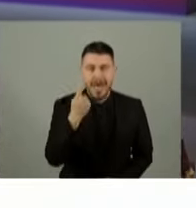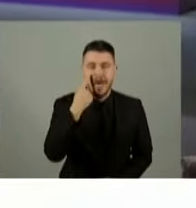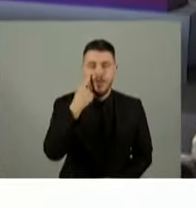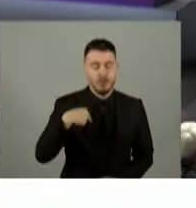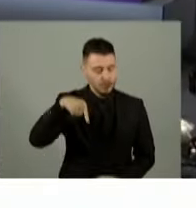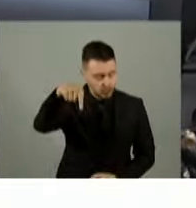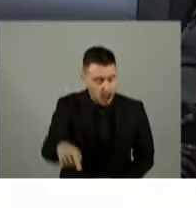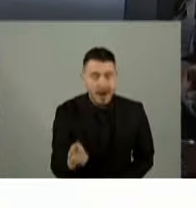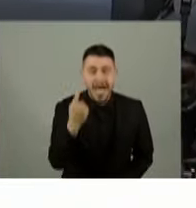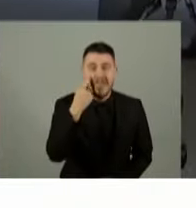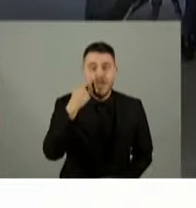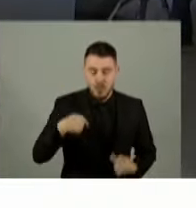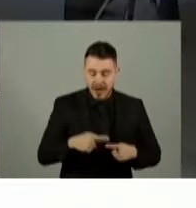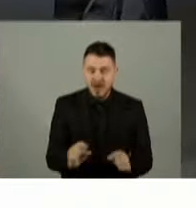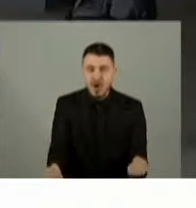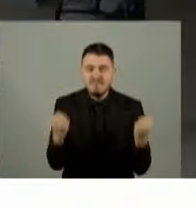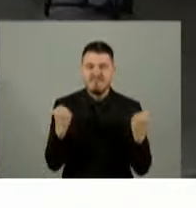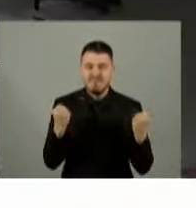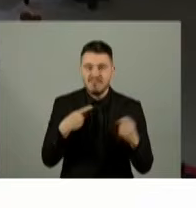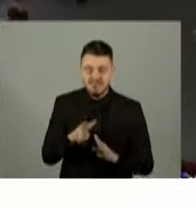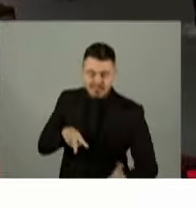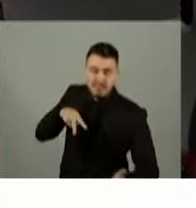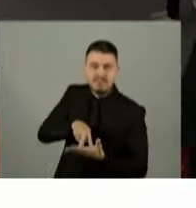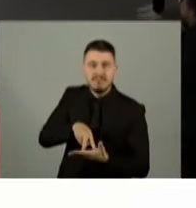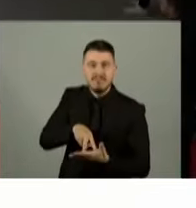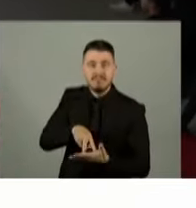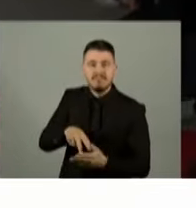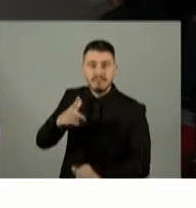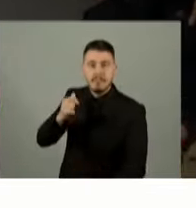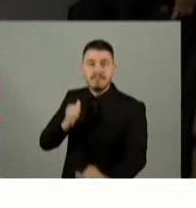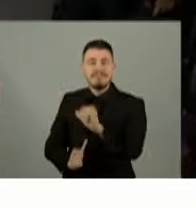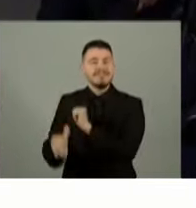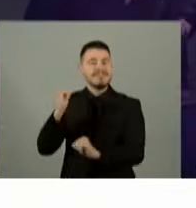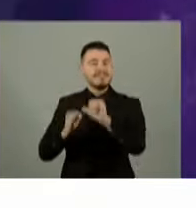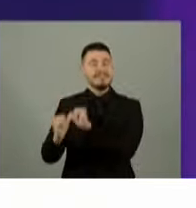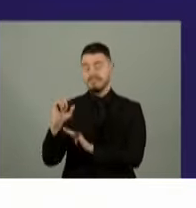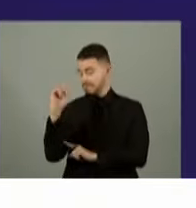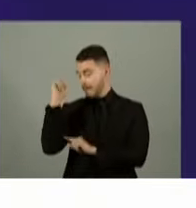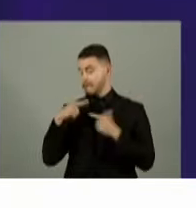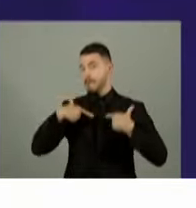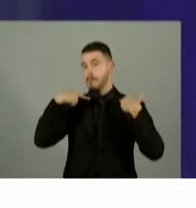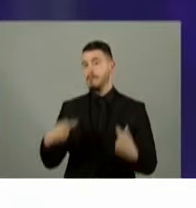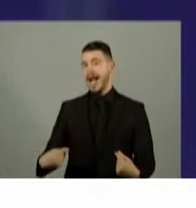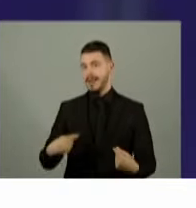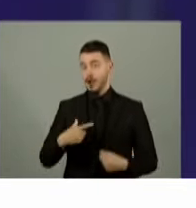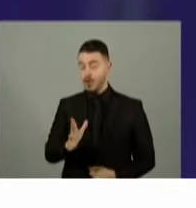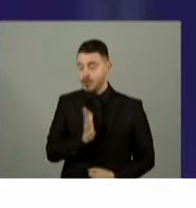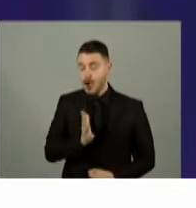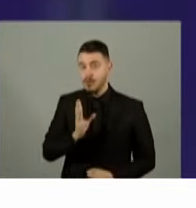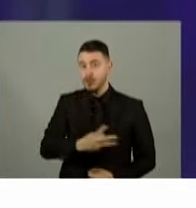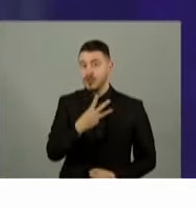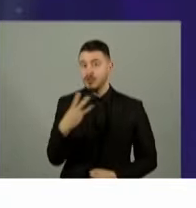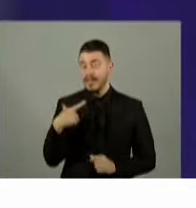κόμμα. Ότι και μου έκανε εντύπωση και κάτι ακόμα να προσθέσω. Ναι. Στην ανάρτηση του κύριου Τσίπρας κάνει και μια έμεση κριτική σε αυτούς που